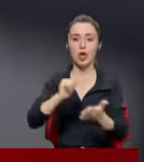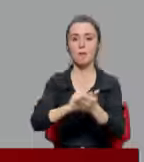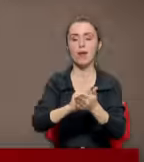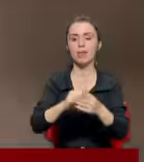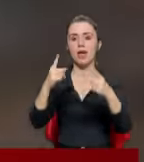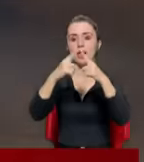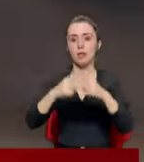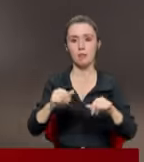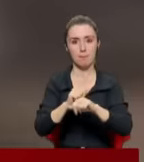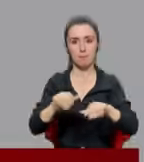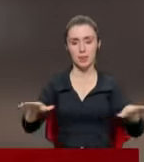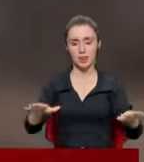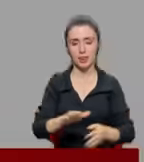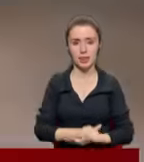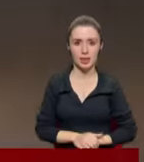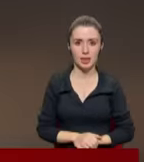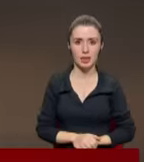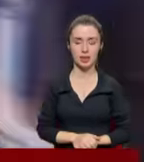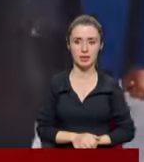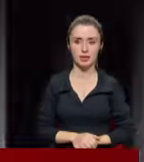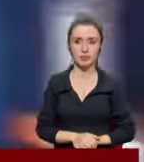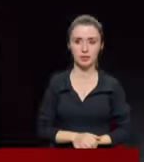hesabından paylaştı